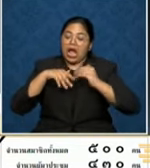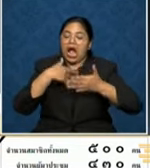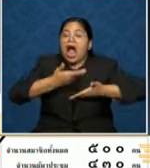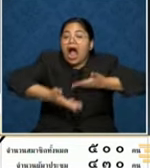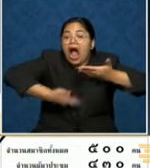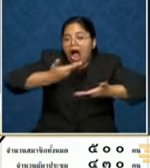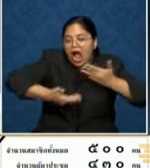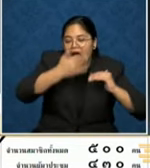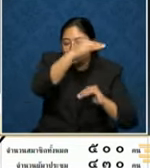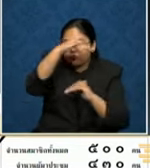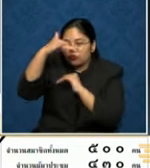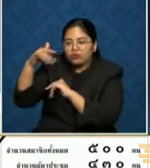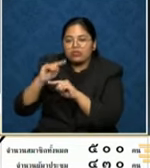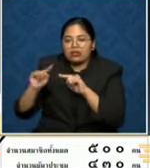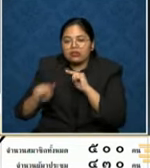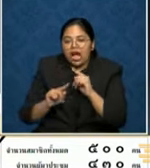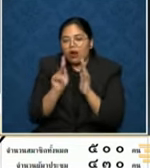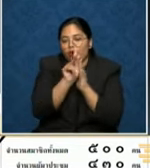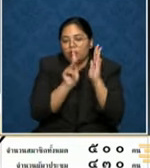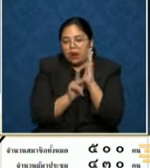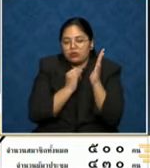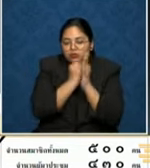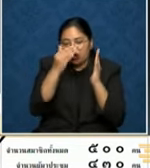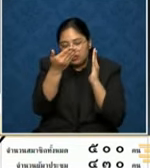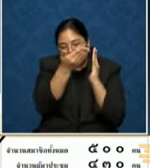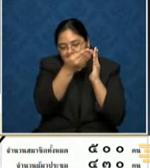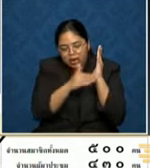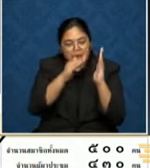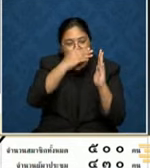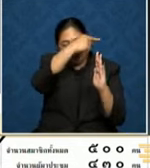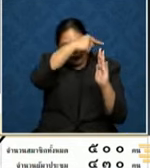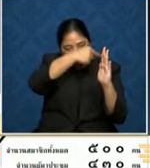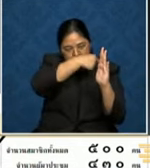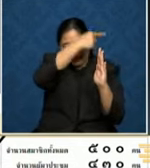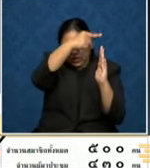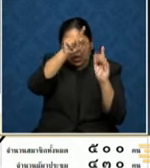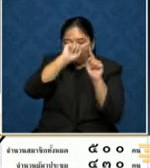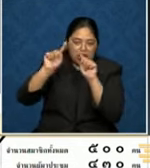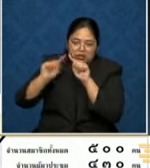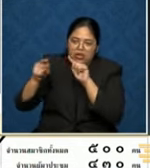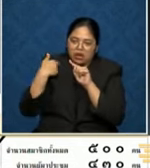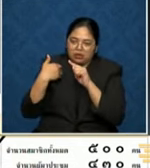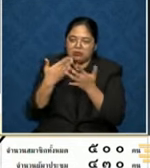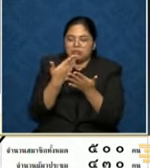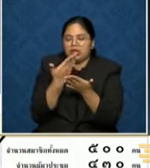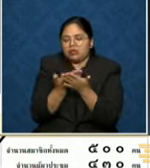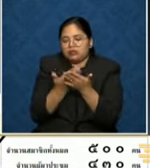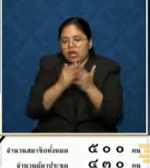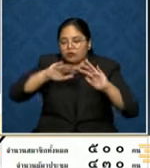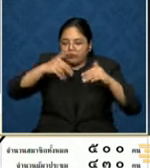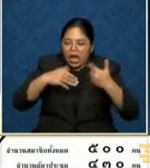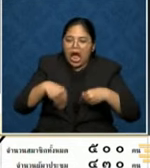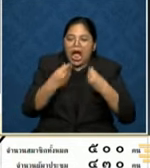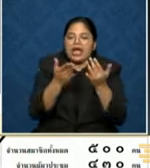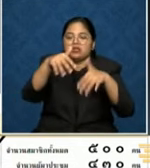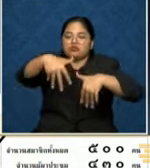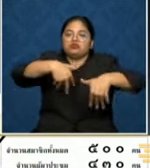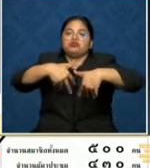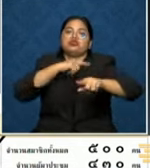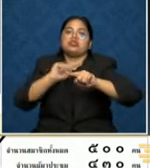ที่ถูกต้องตามกฎหมายตามแนวชายแดนเพื่อสร้างเงินสร้างงานสร้างรายได้ให้กับประชาชนครับต